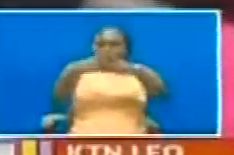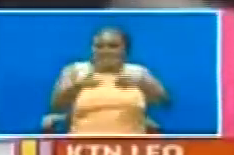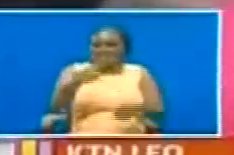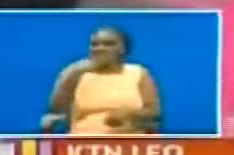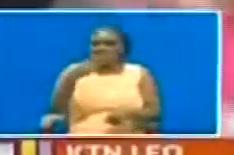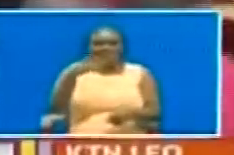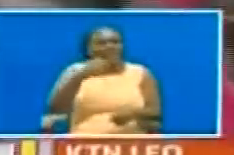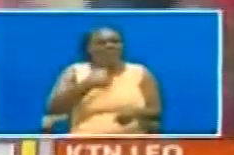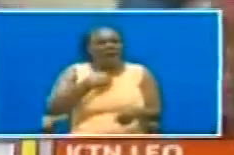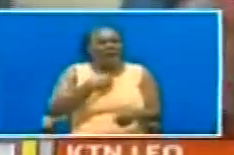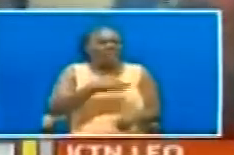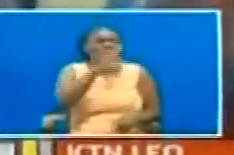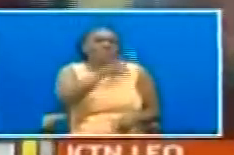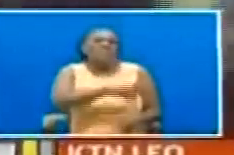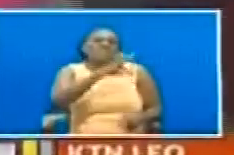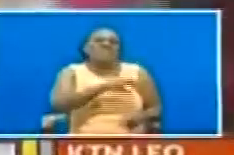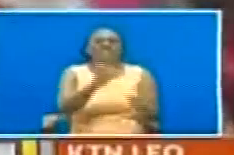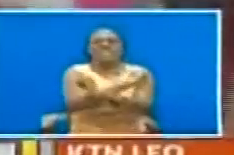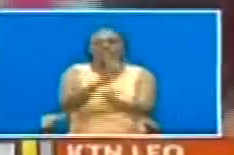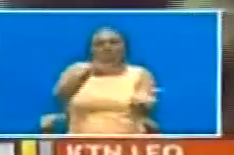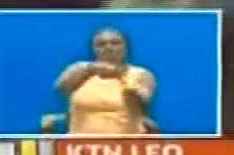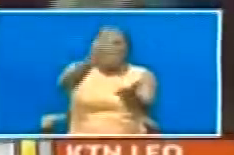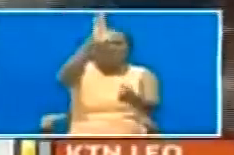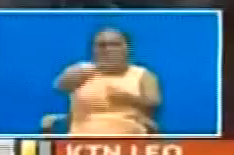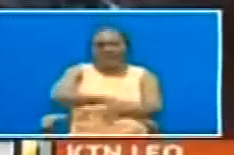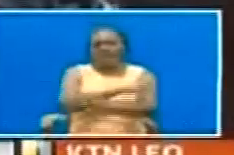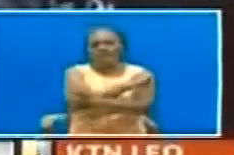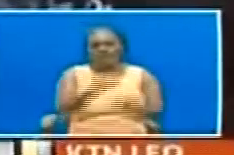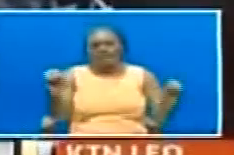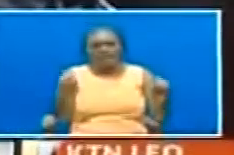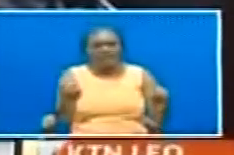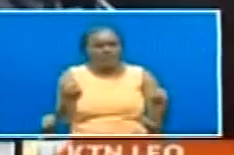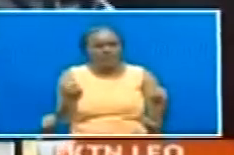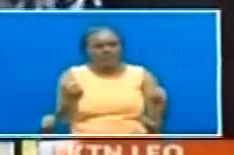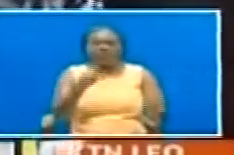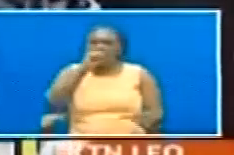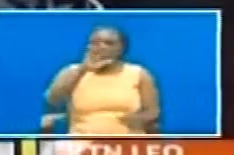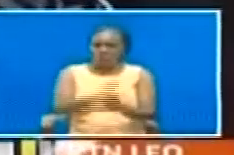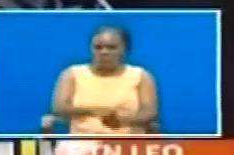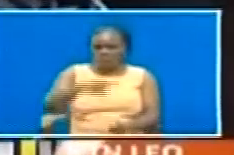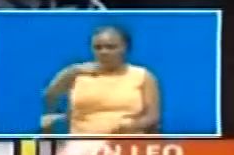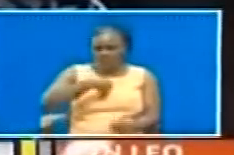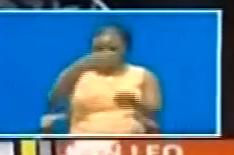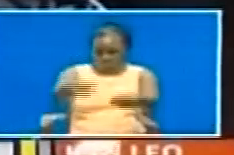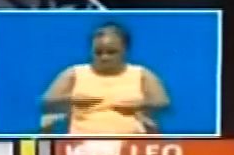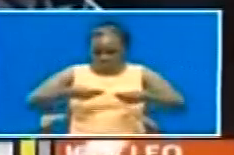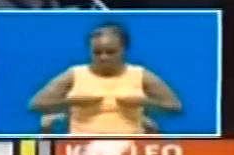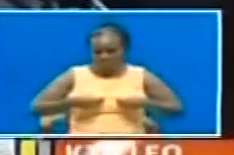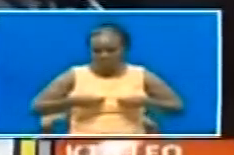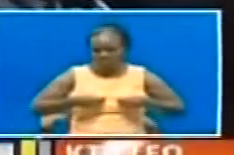anasema hana cha kujivunia kama malipo ya kuitumikia Kenya. Wakani ahidi utanipa